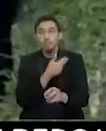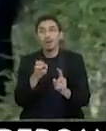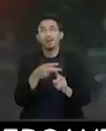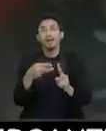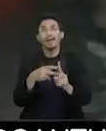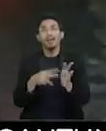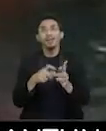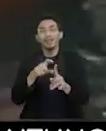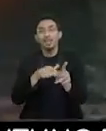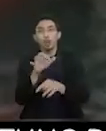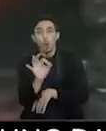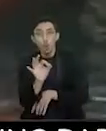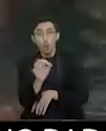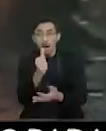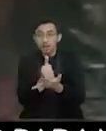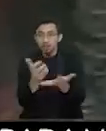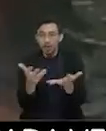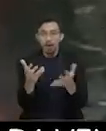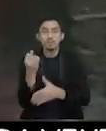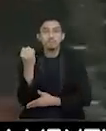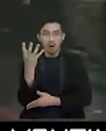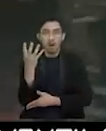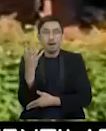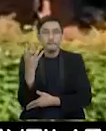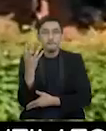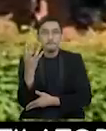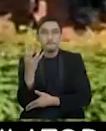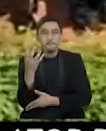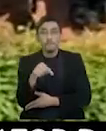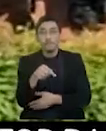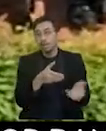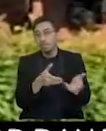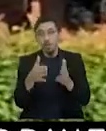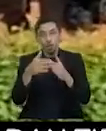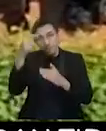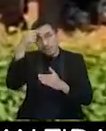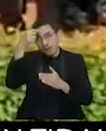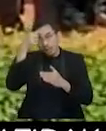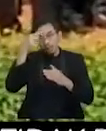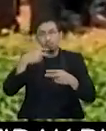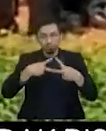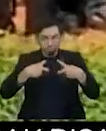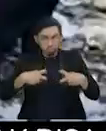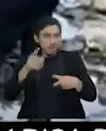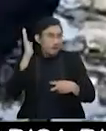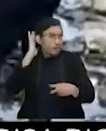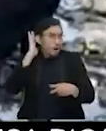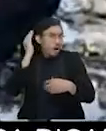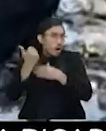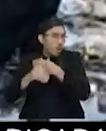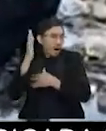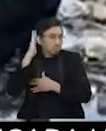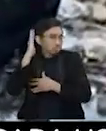Candisari, Semarang. Dari pemeriksaan di Rumah Sakit Dr. Karyadi, polisi menemukan luka di kepala korban. Luka ini dipastikan